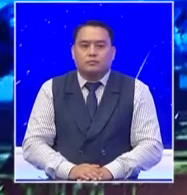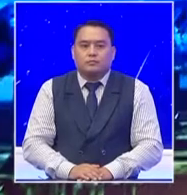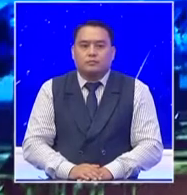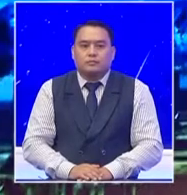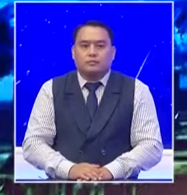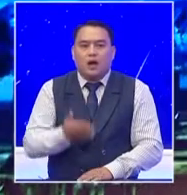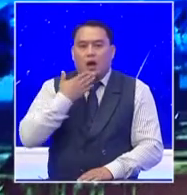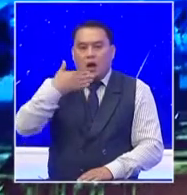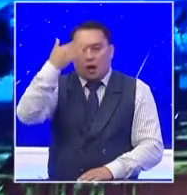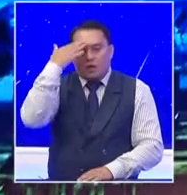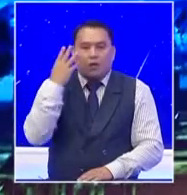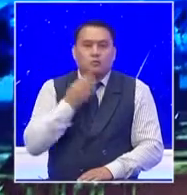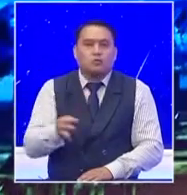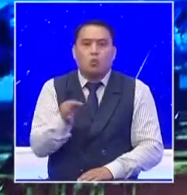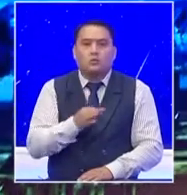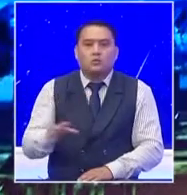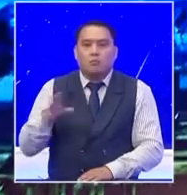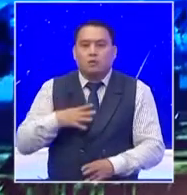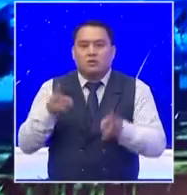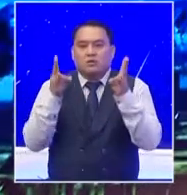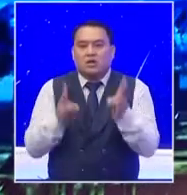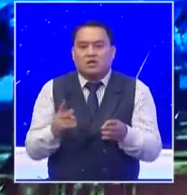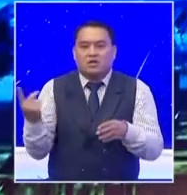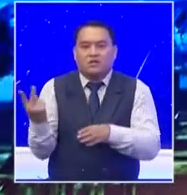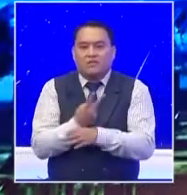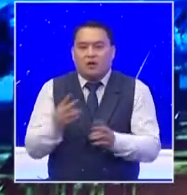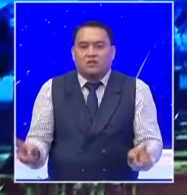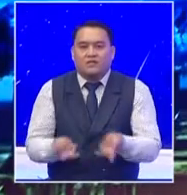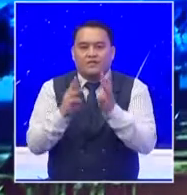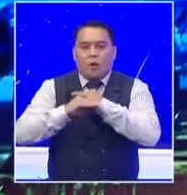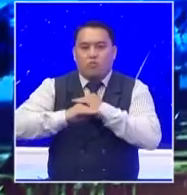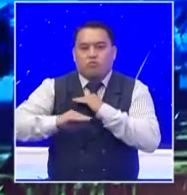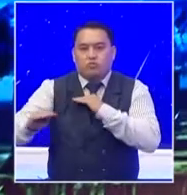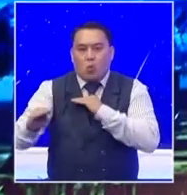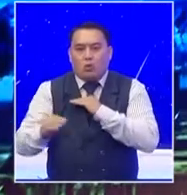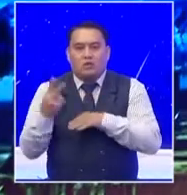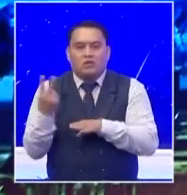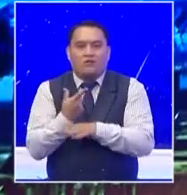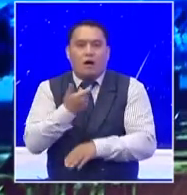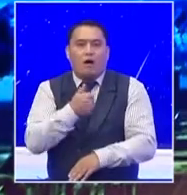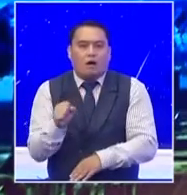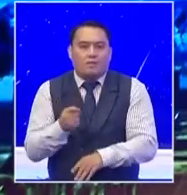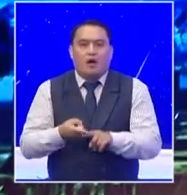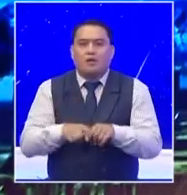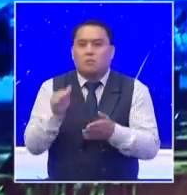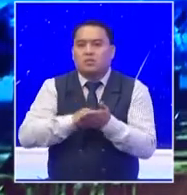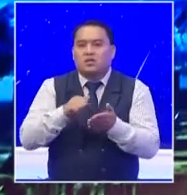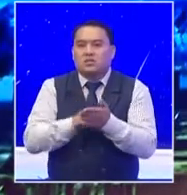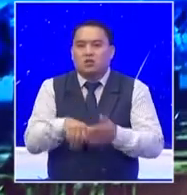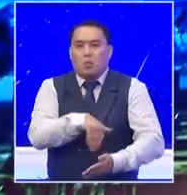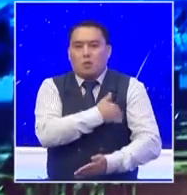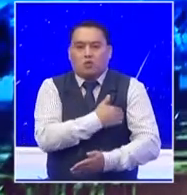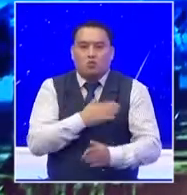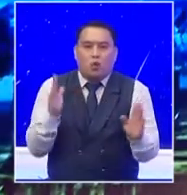За летний период в Алматинской области произошло 2 возгорания посевных на площади в 2 гектара. Причина – повышенная